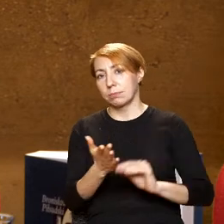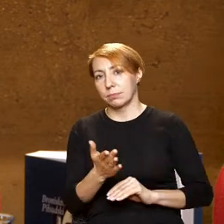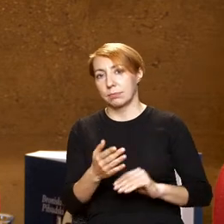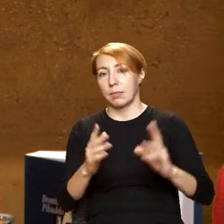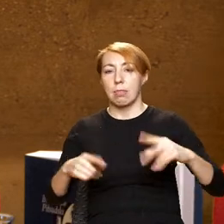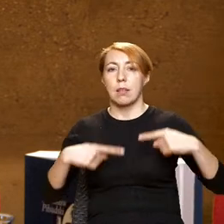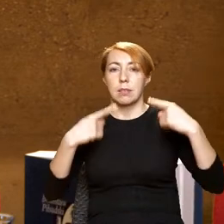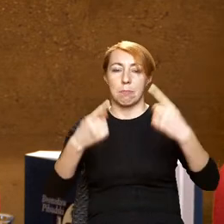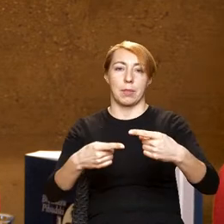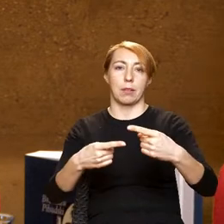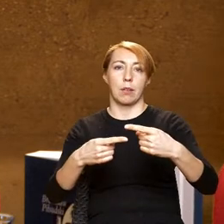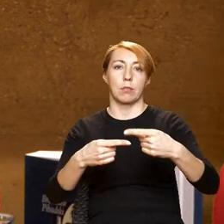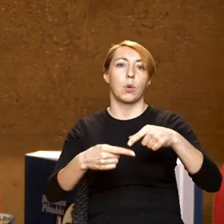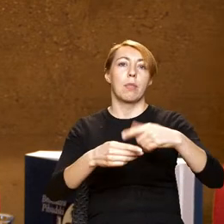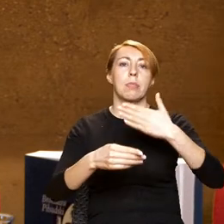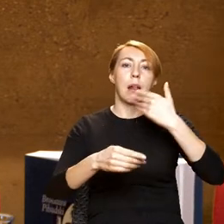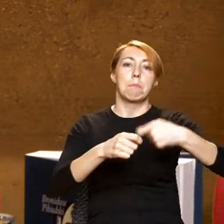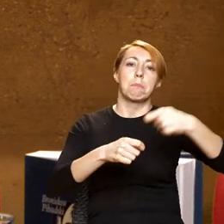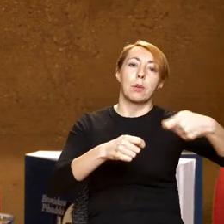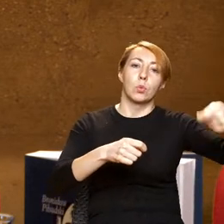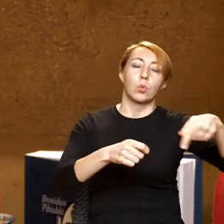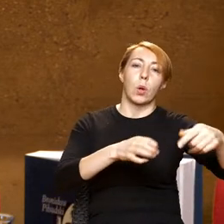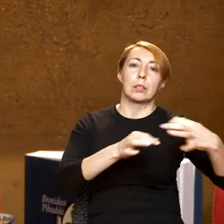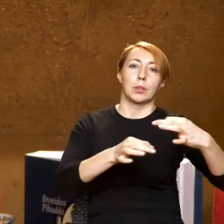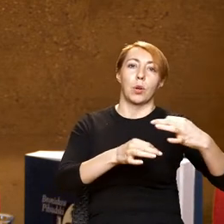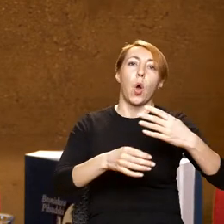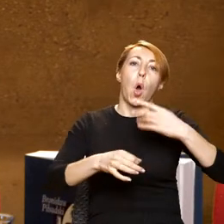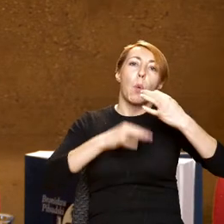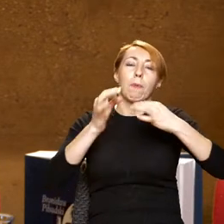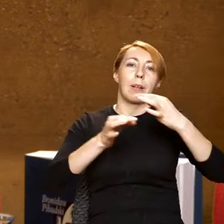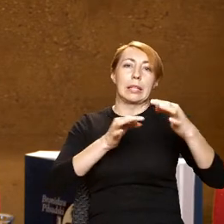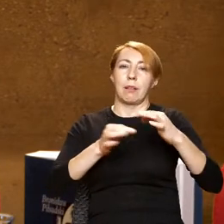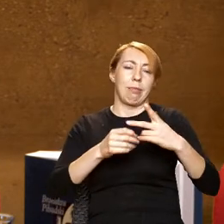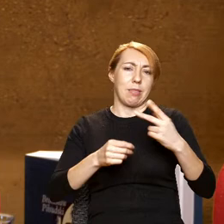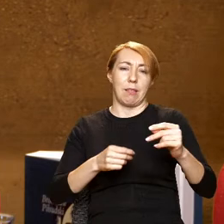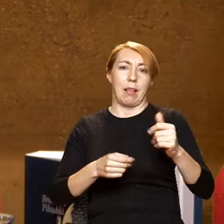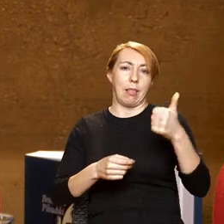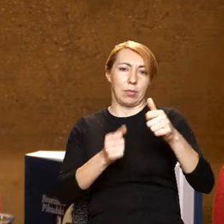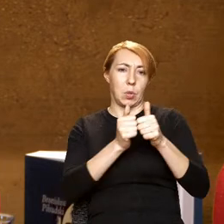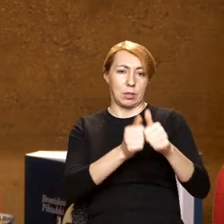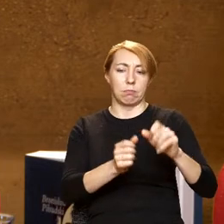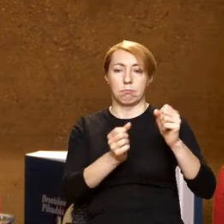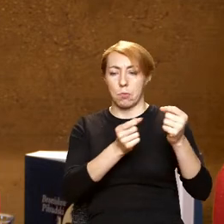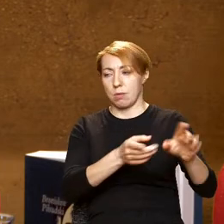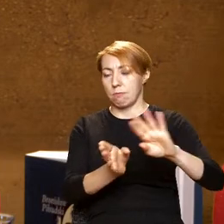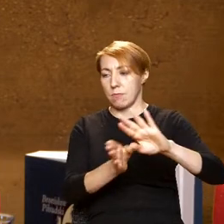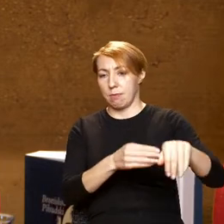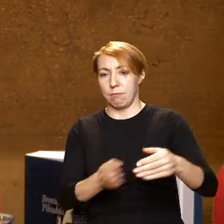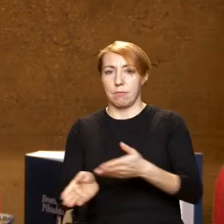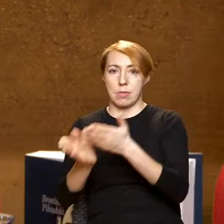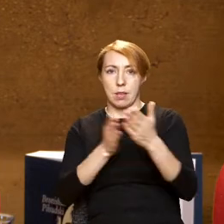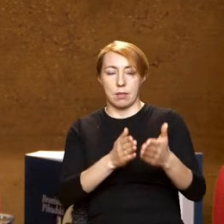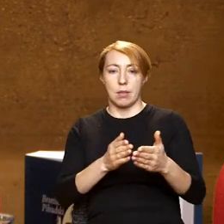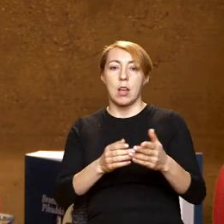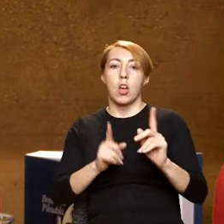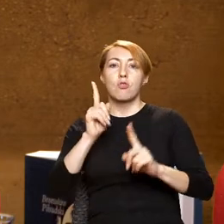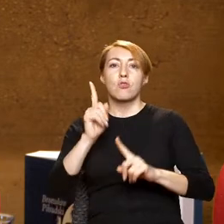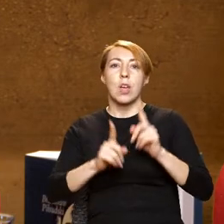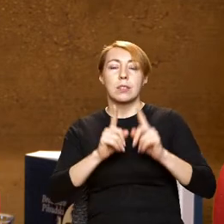następnego dnia nie ma kontynuacji, on nie opowiada historii, on rzuca to jedno zdanie i czasami trzeba